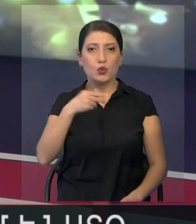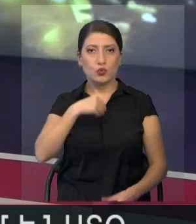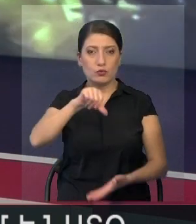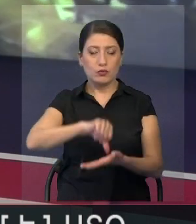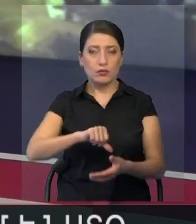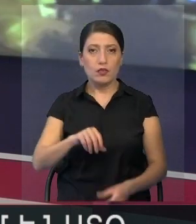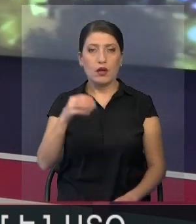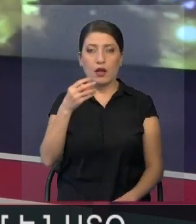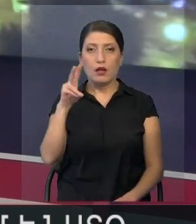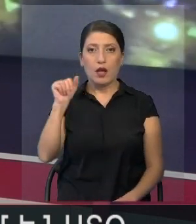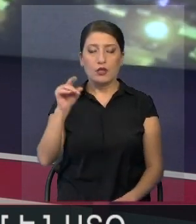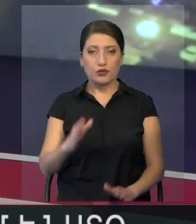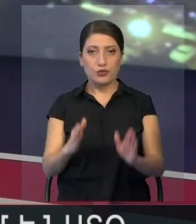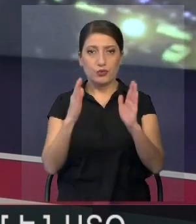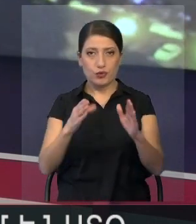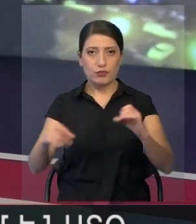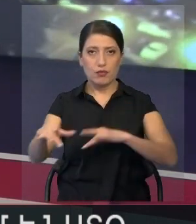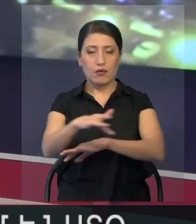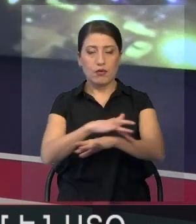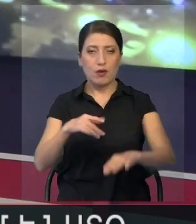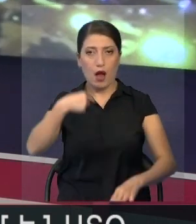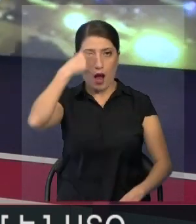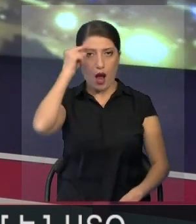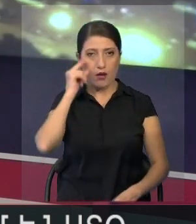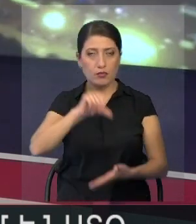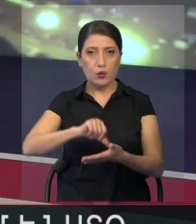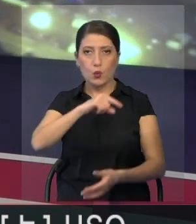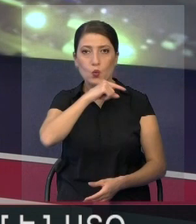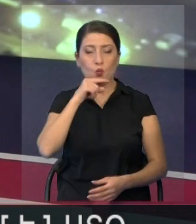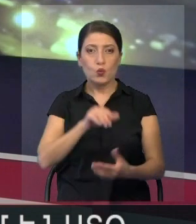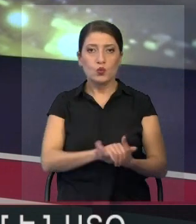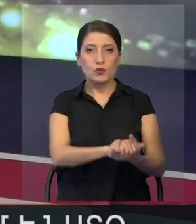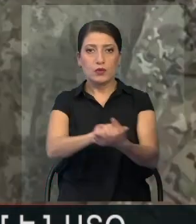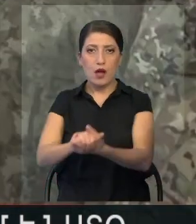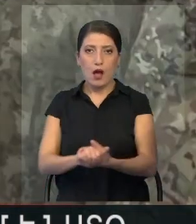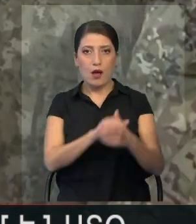Լաչինի միջանցքում հավաքված ադրբեջանցիների գործողությունները ռուս խաղապահների դեմ։